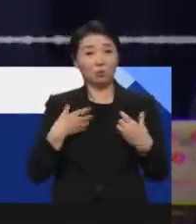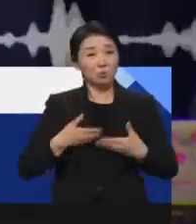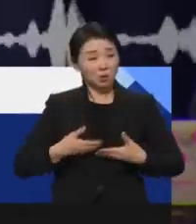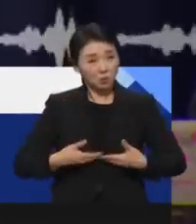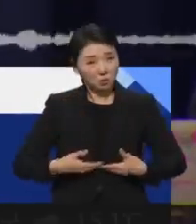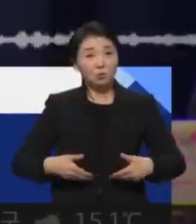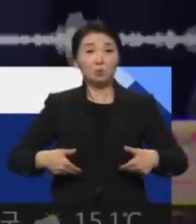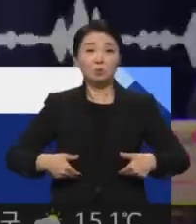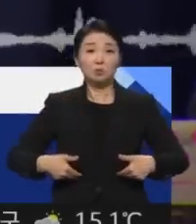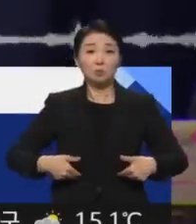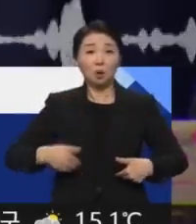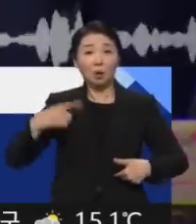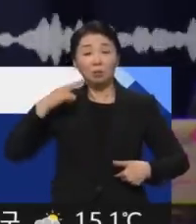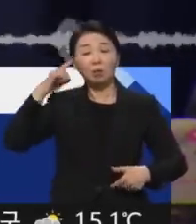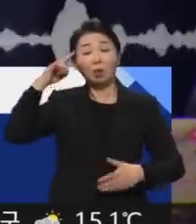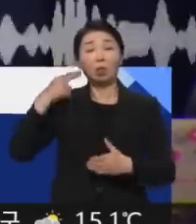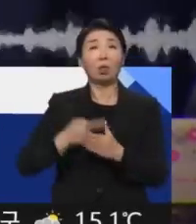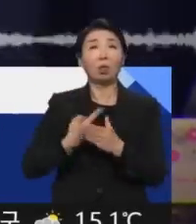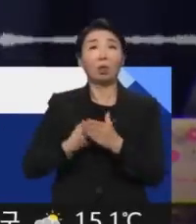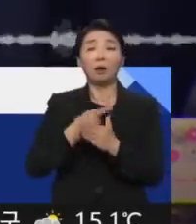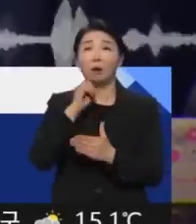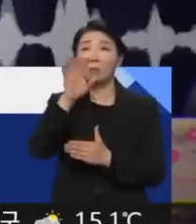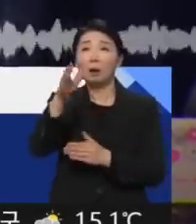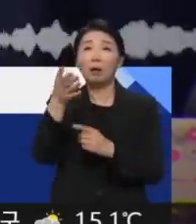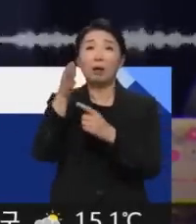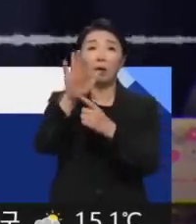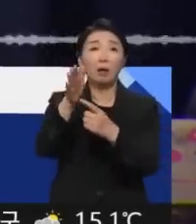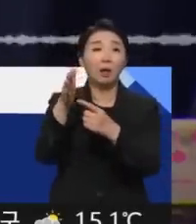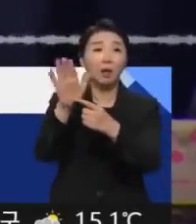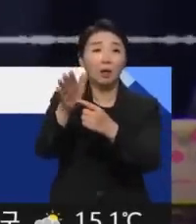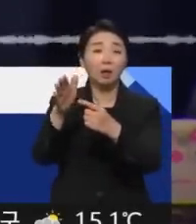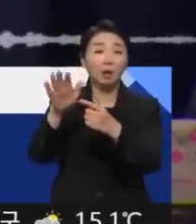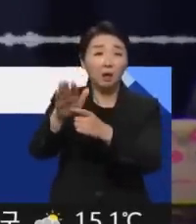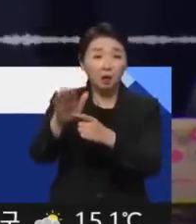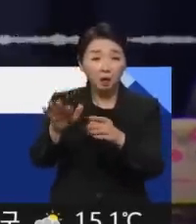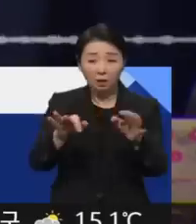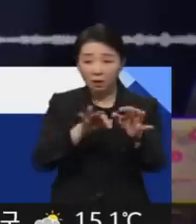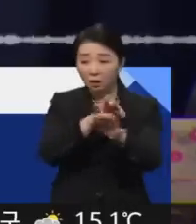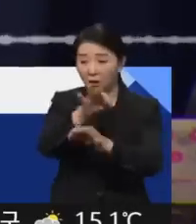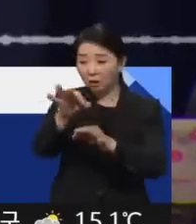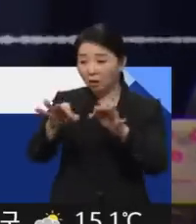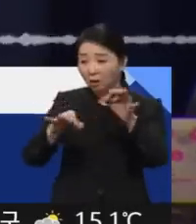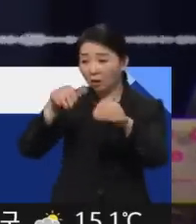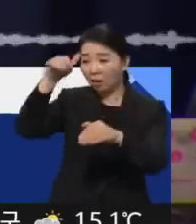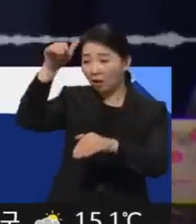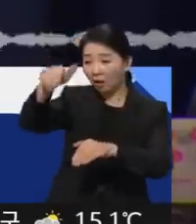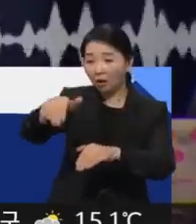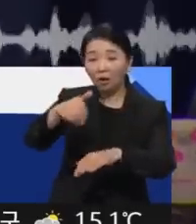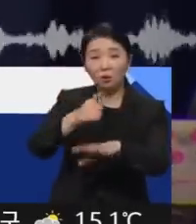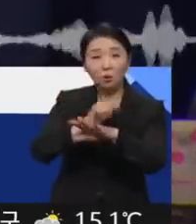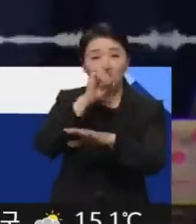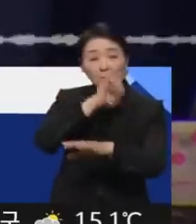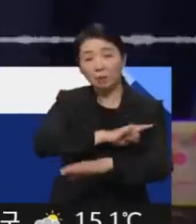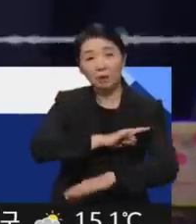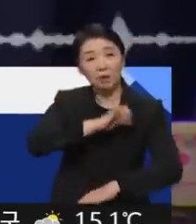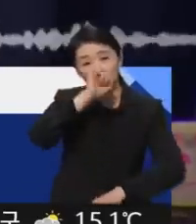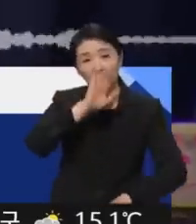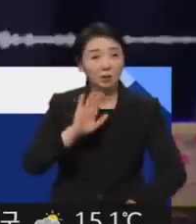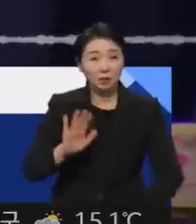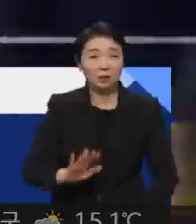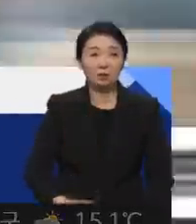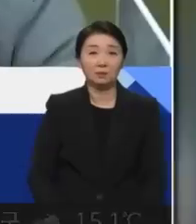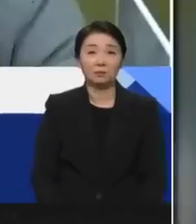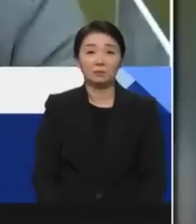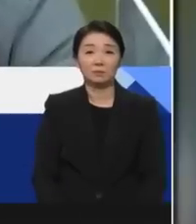이렇게 별 생각 없이 툭툭 내뱉는 건 시장에 굉장히 커다란 악영향을 끼칠 수 있다는 말씀드리고